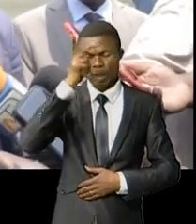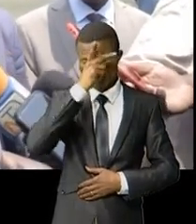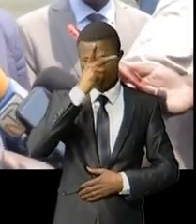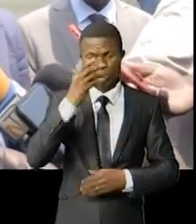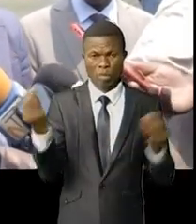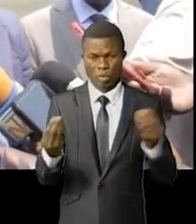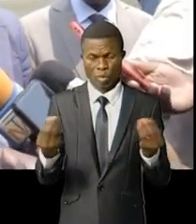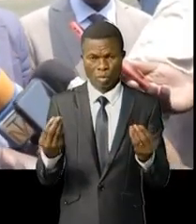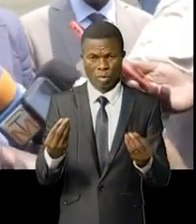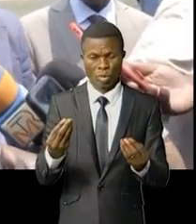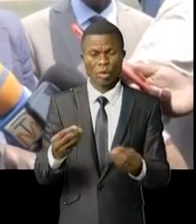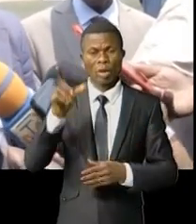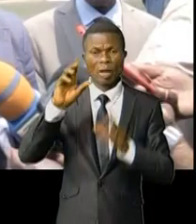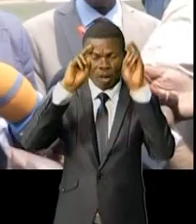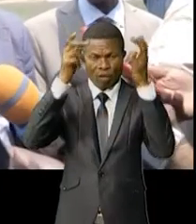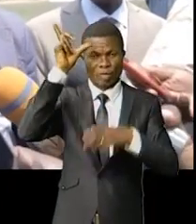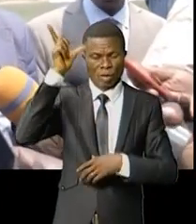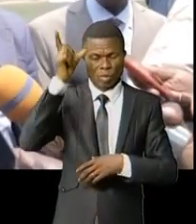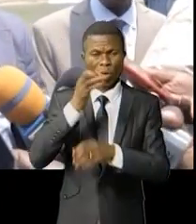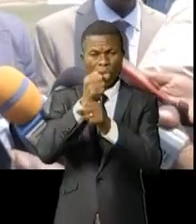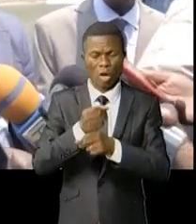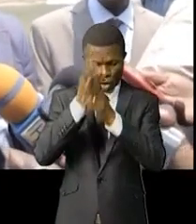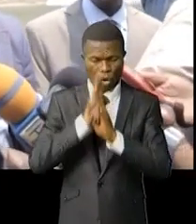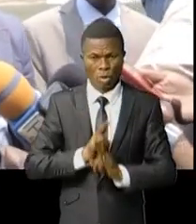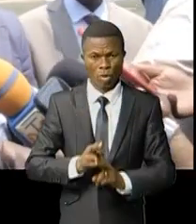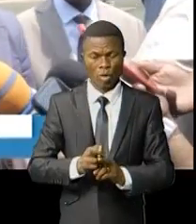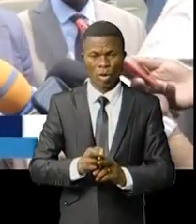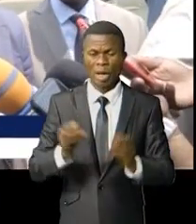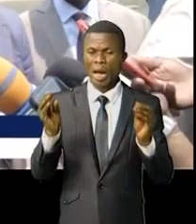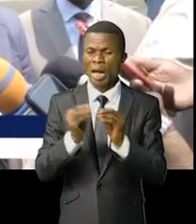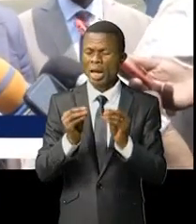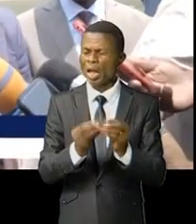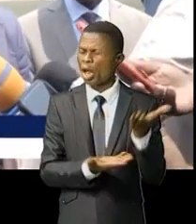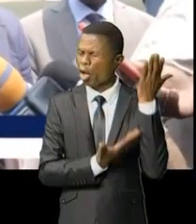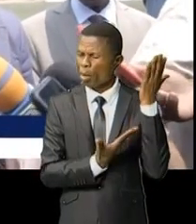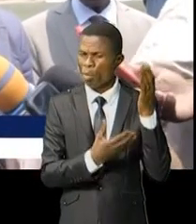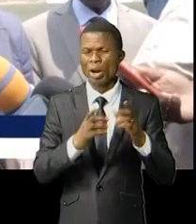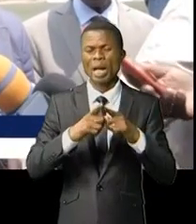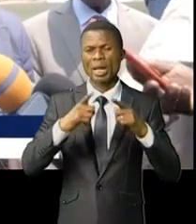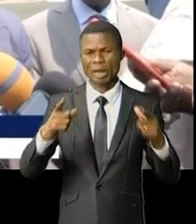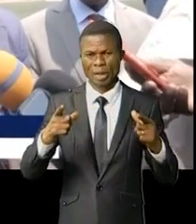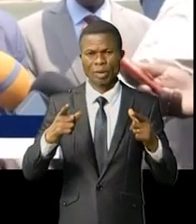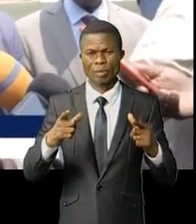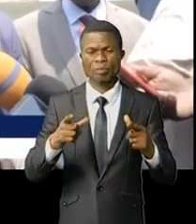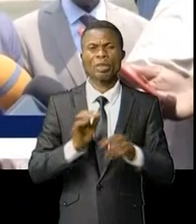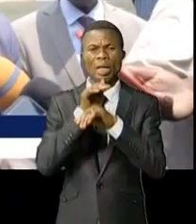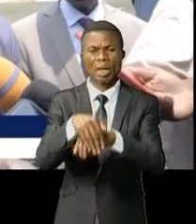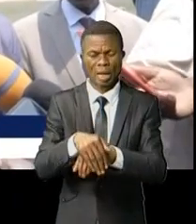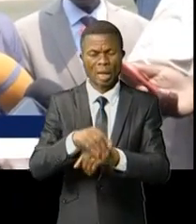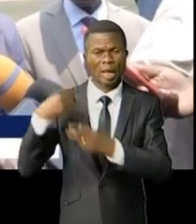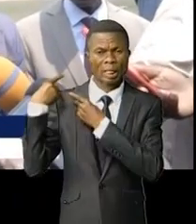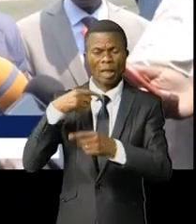puisque Lubumbashi sera honoré par cette grande manifestation et il s'implique depuis le